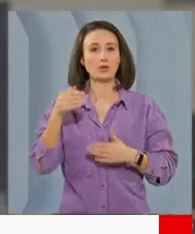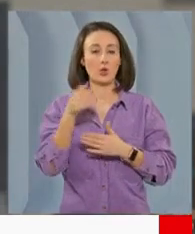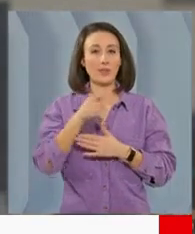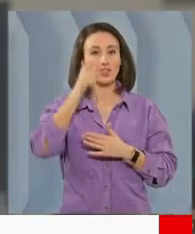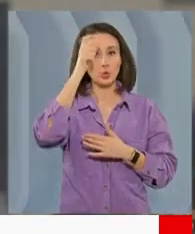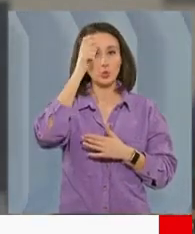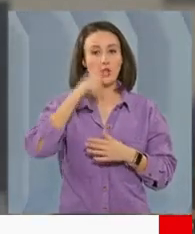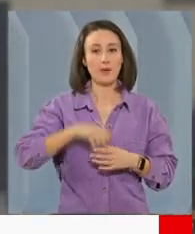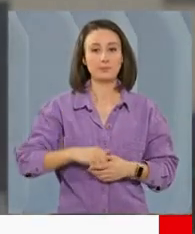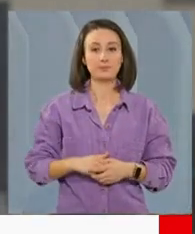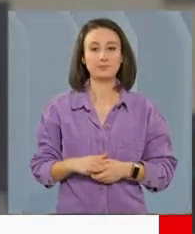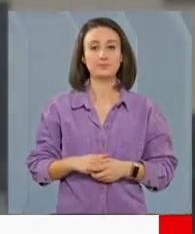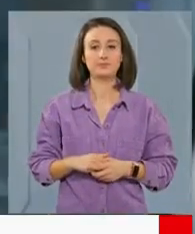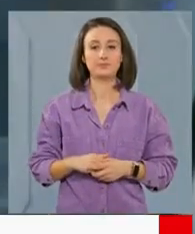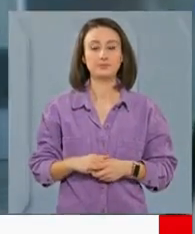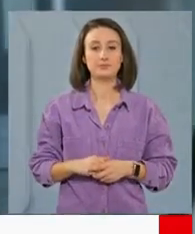turcească